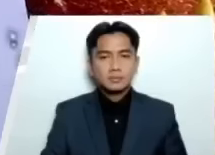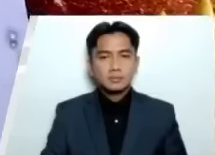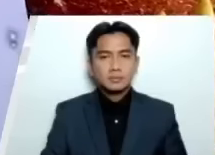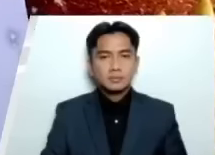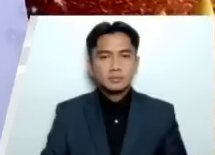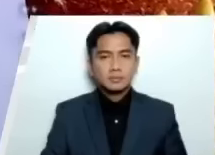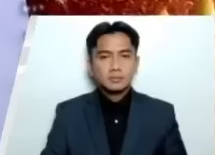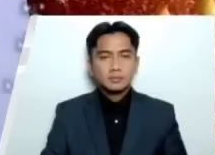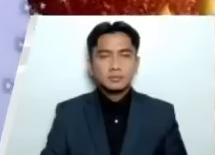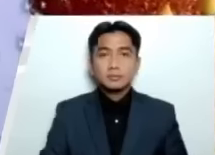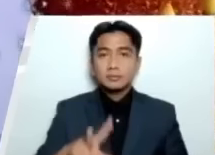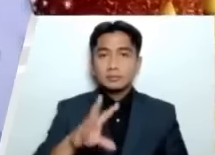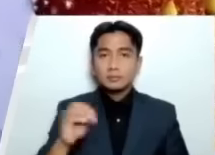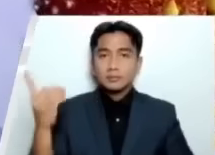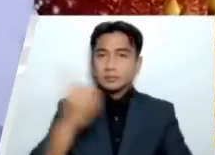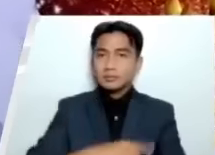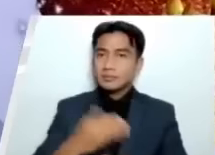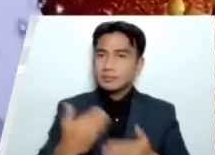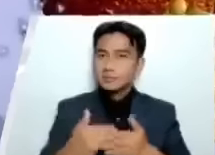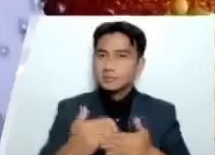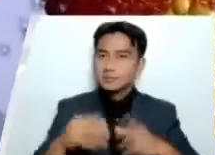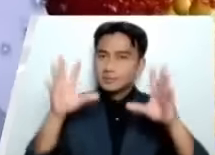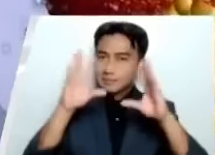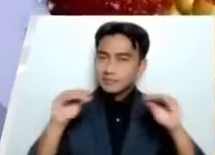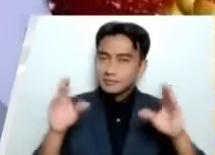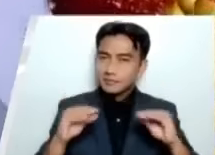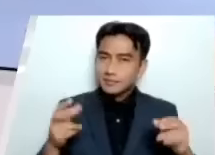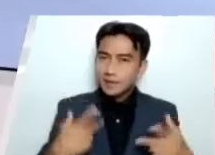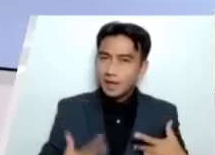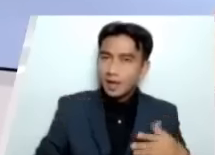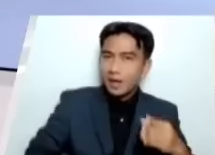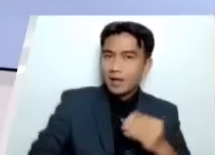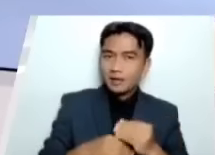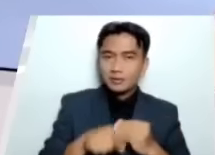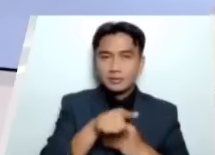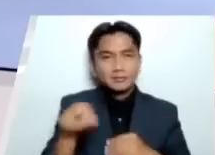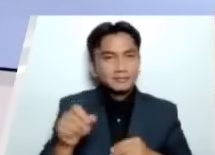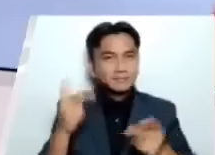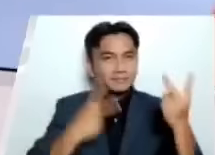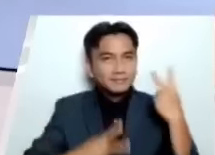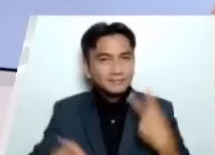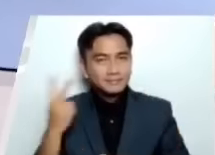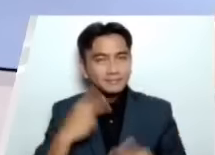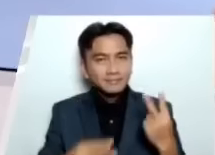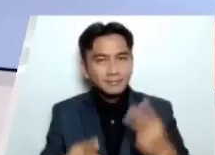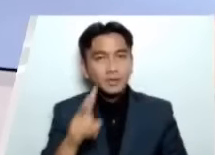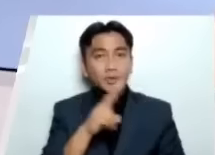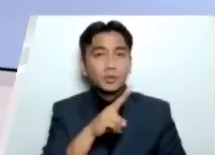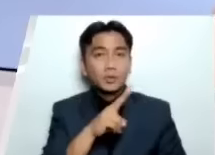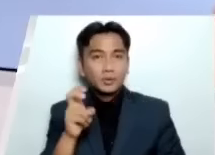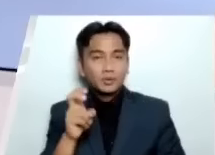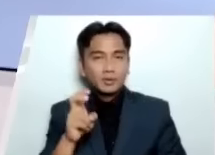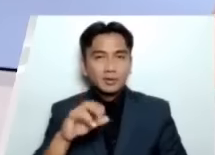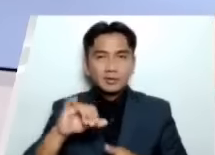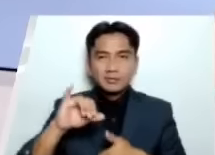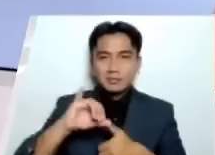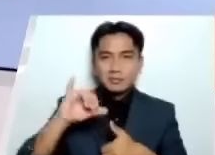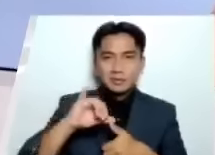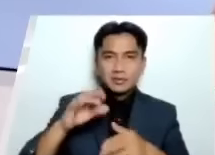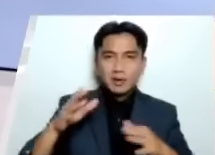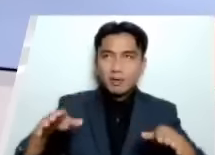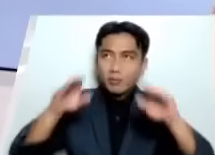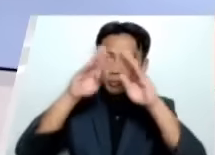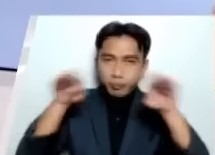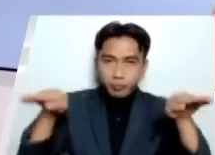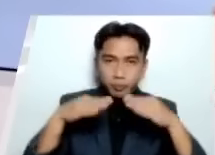30 days na lang, Pasko na. Dagdag sa mga pwede niyong pasyalan, ang mahigit 200 talampakan na Christmas tree sa Tagum